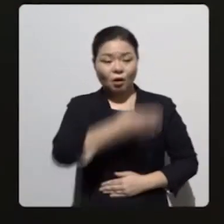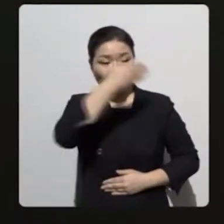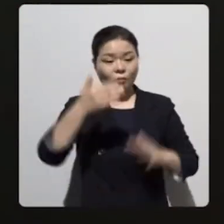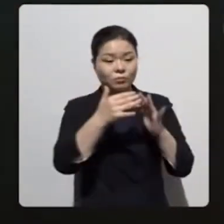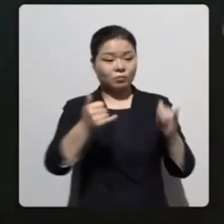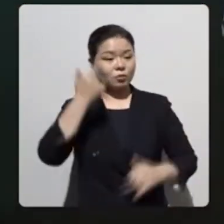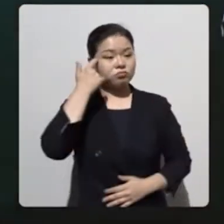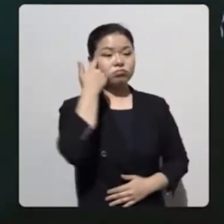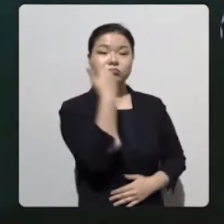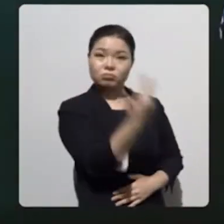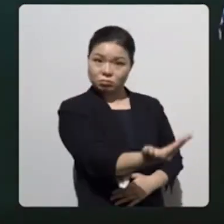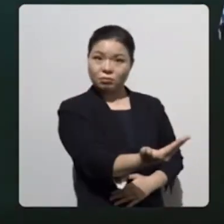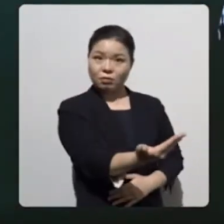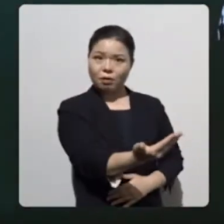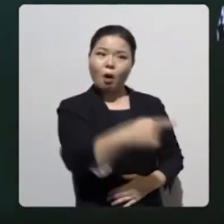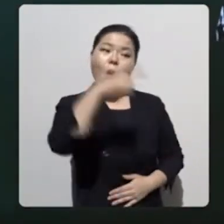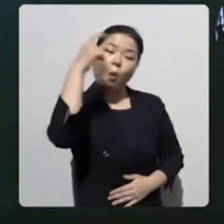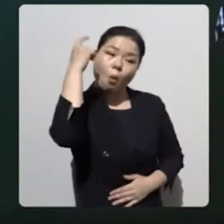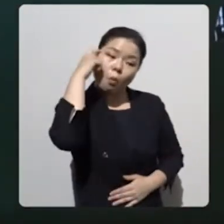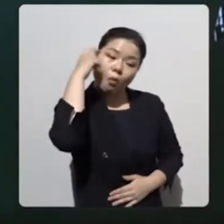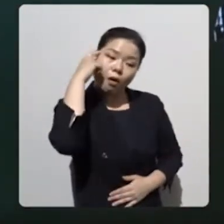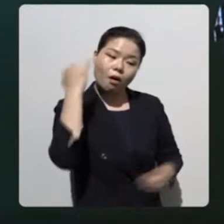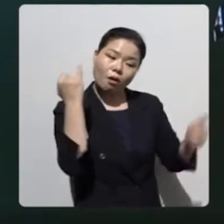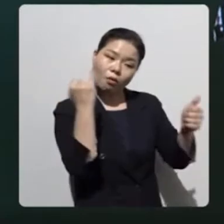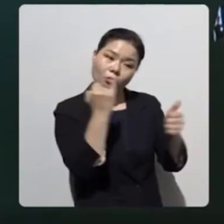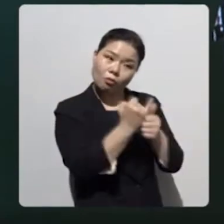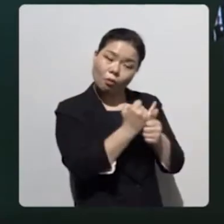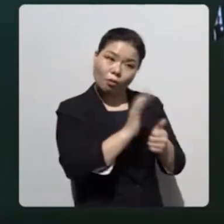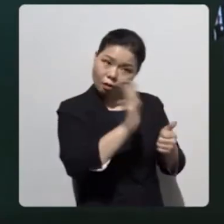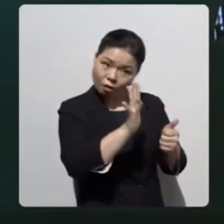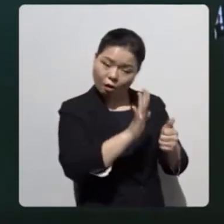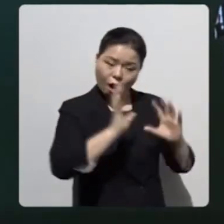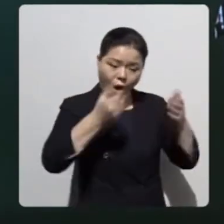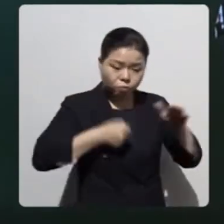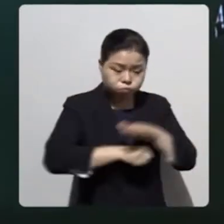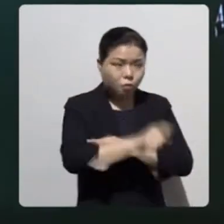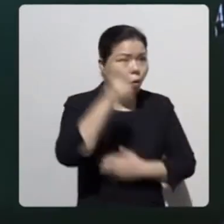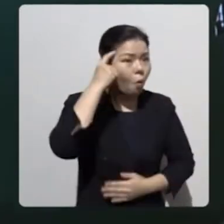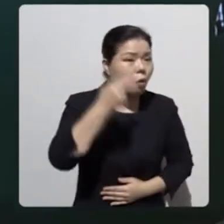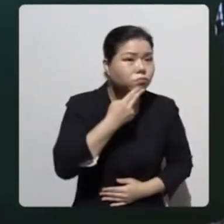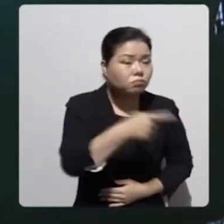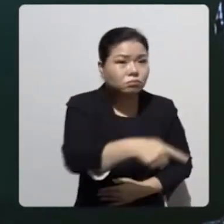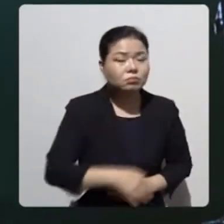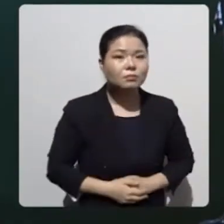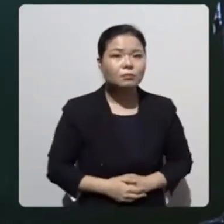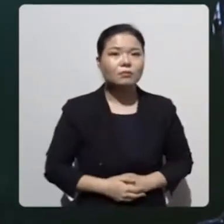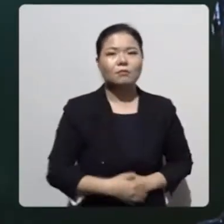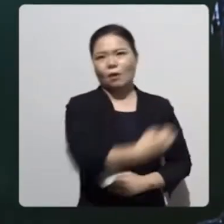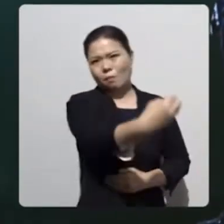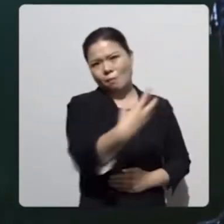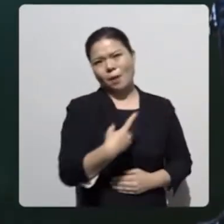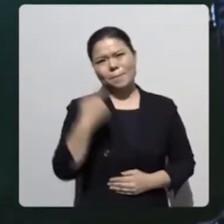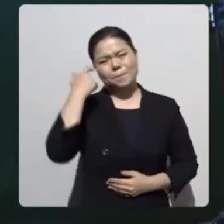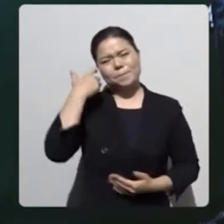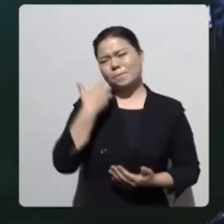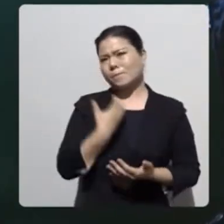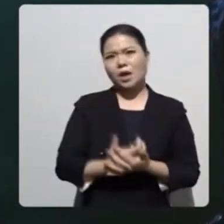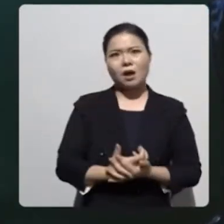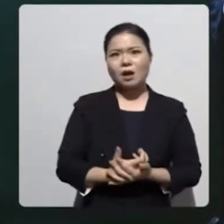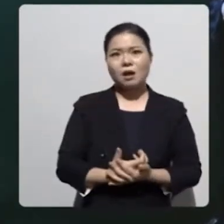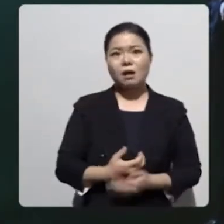젊은이들에게 물어보았습니다. 왜 결혼하여 아이를 낳지 않느냐고. 돌아온 대답은